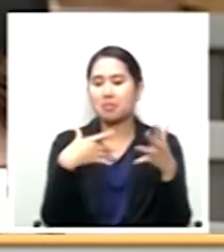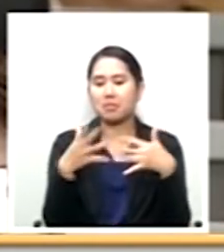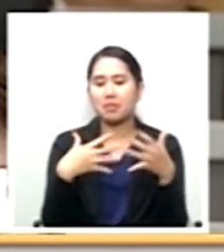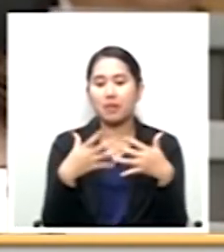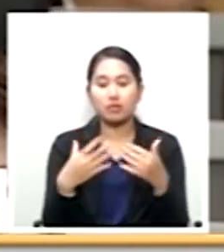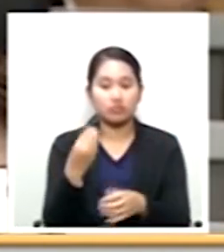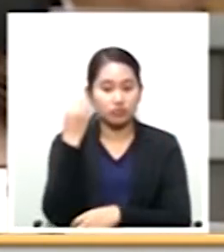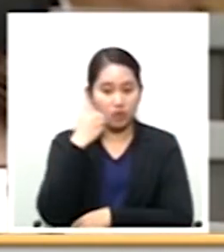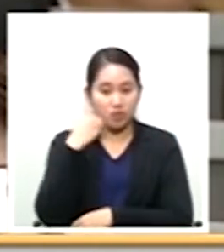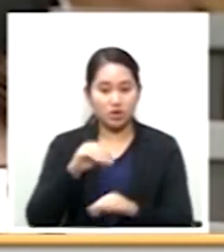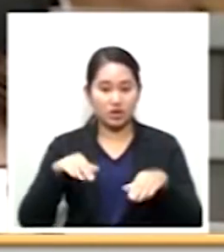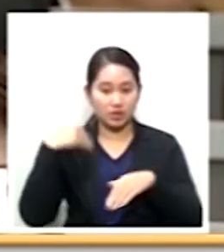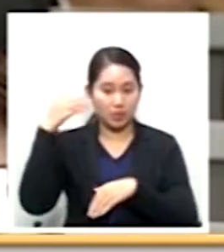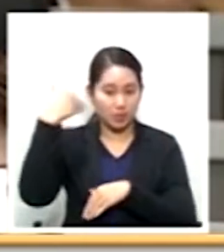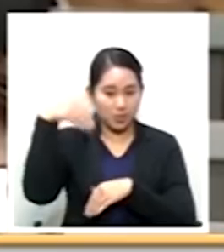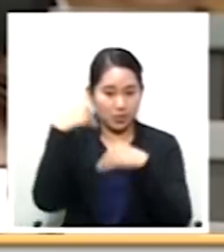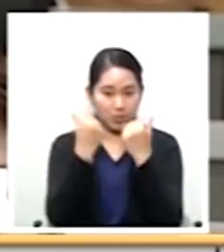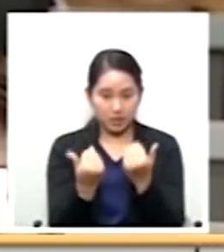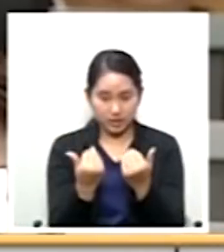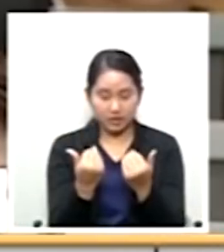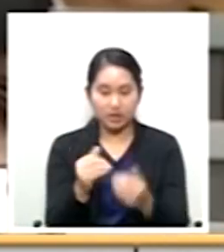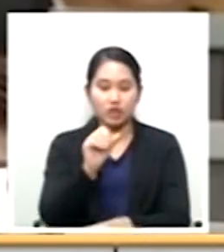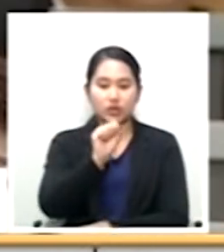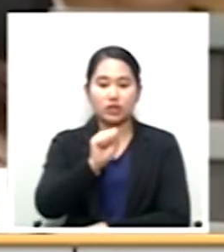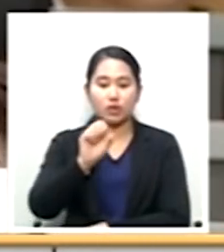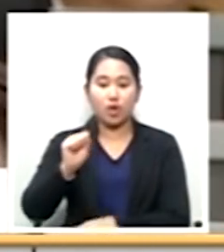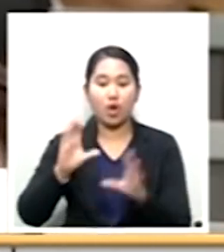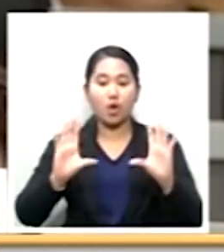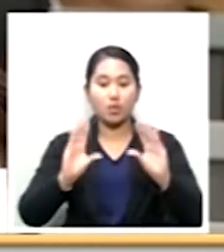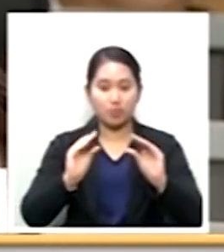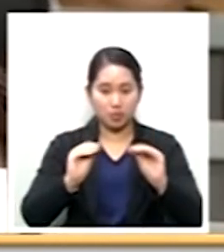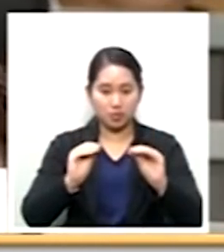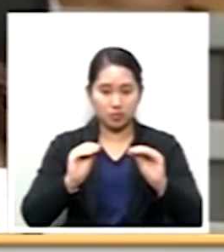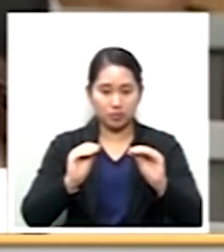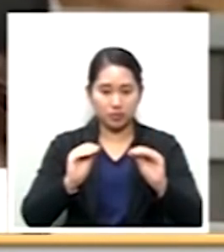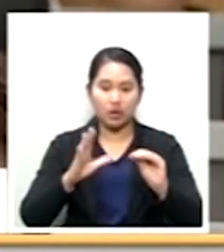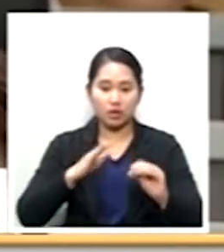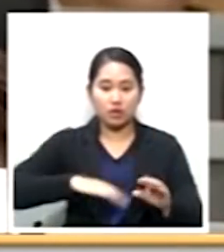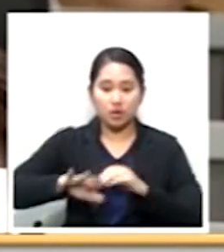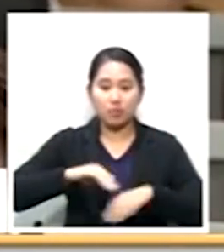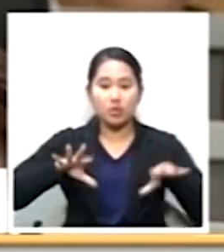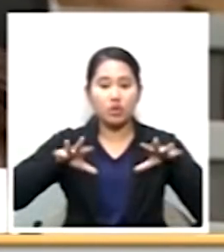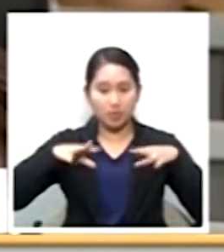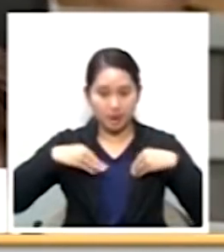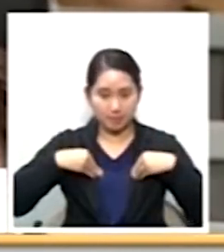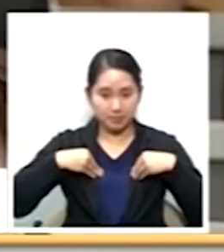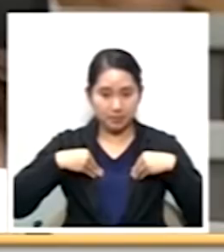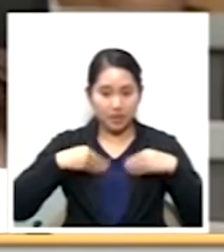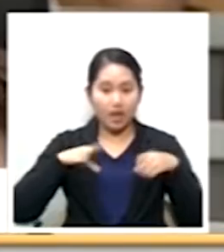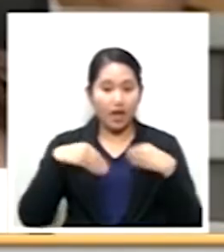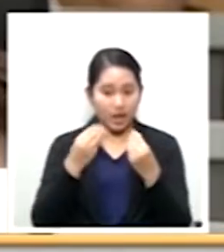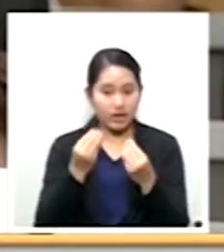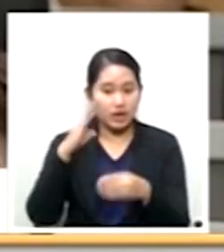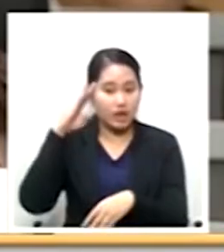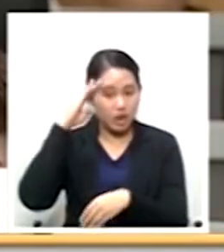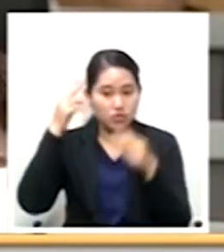ระทั่งถึงวันนี้สภาผู้แทนราษฎรของเราจะยินยอมให้พลเอกประยุทธ์จันทร์โอชาเป็น